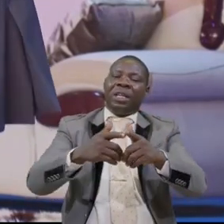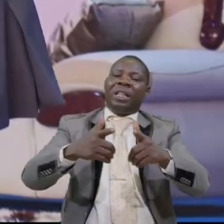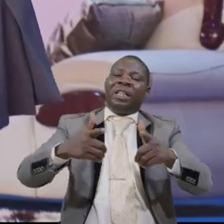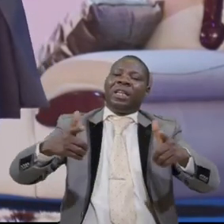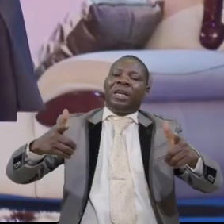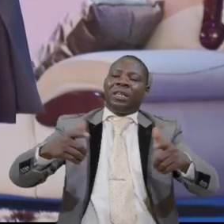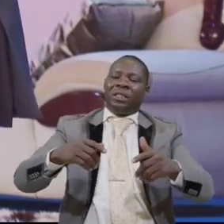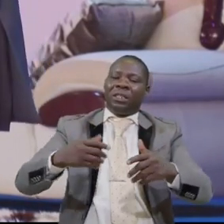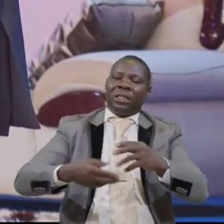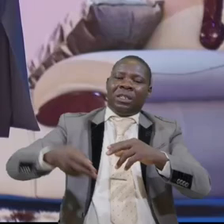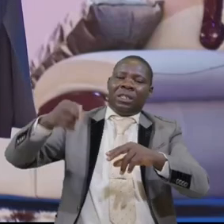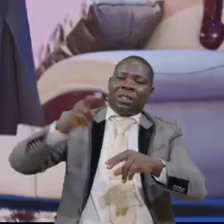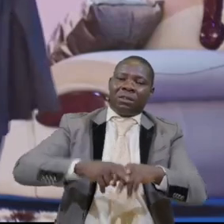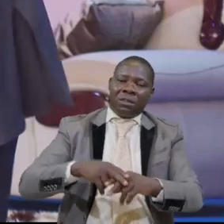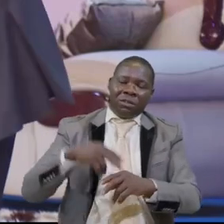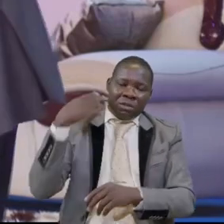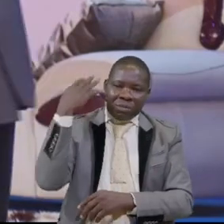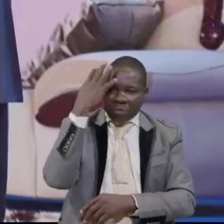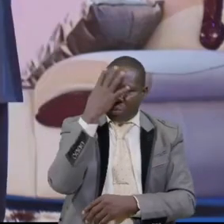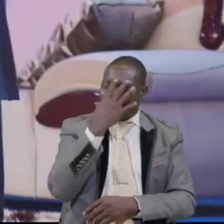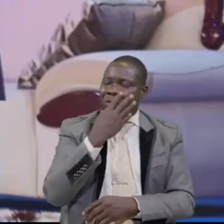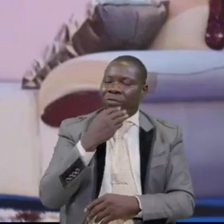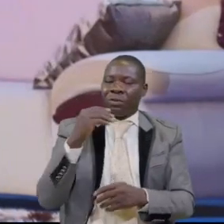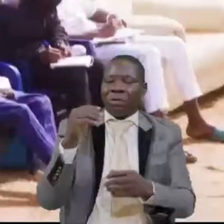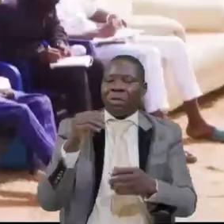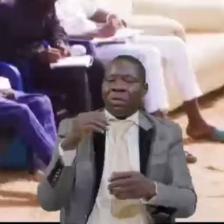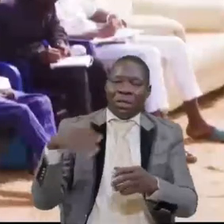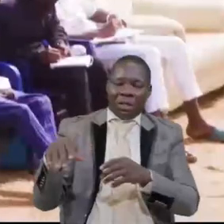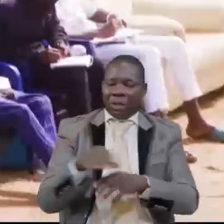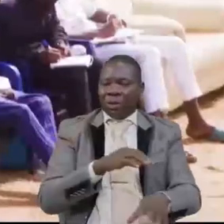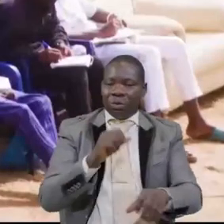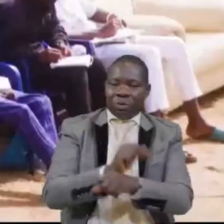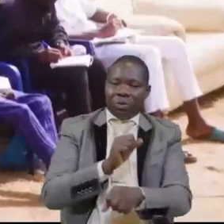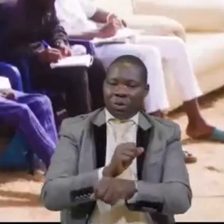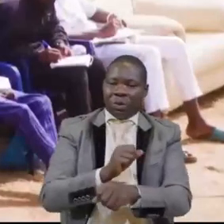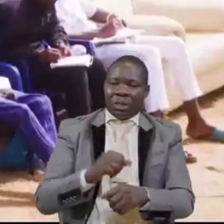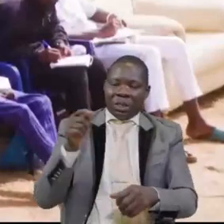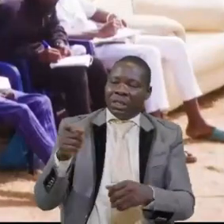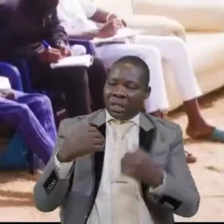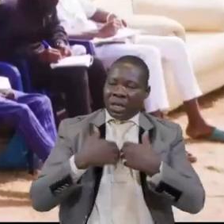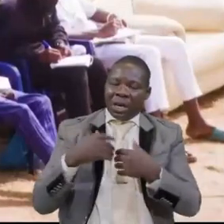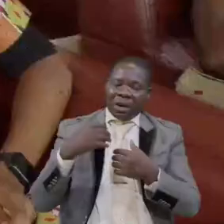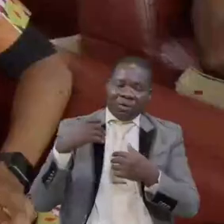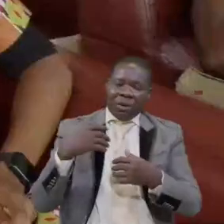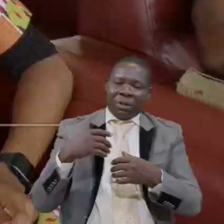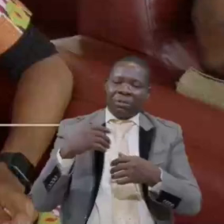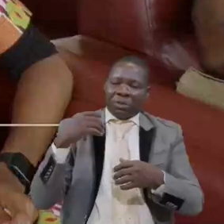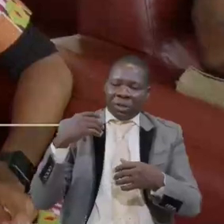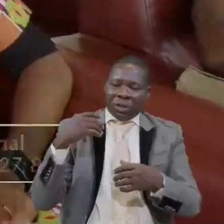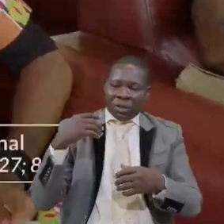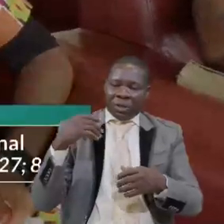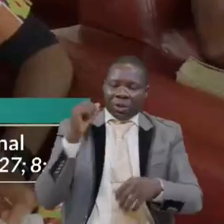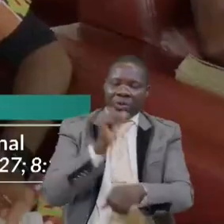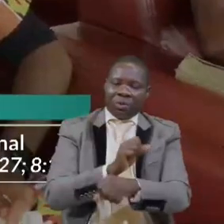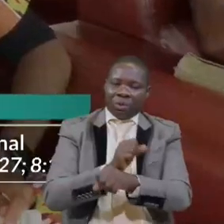il avait l'ingéniosité, l'utilité élargie. Il dit, après la vision, je me levai et je